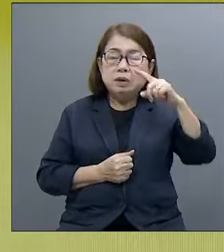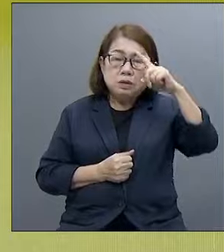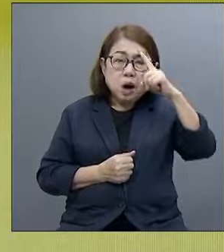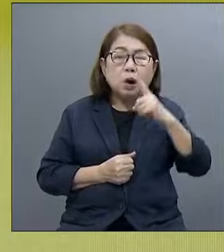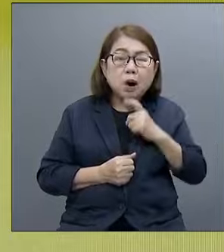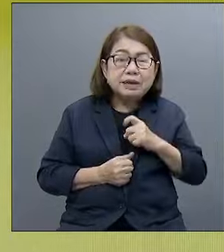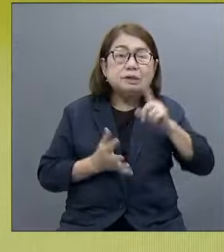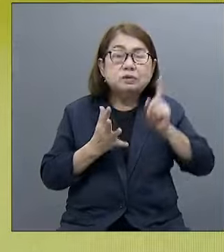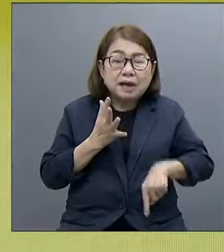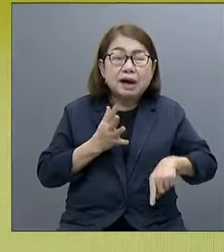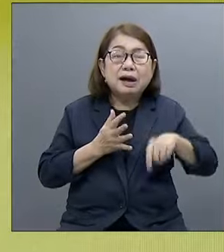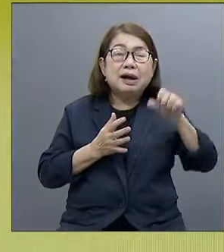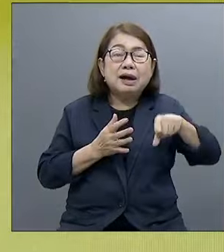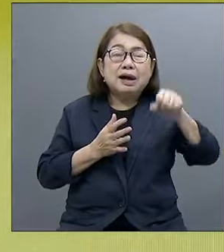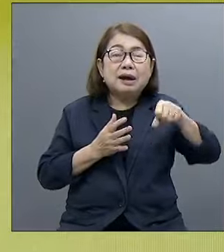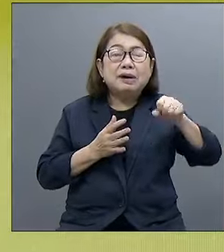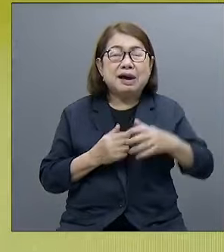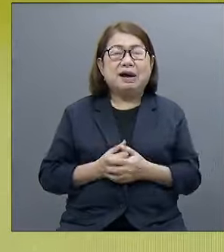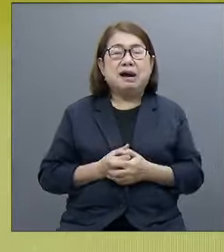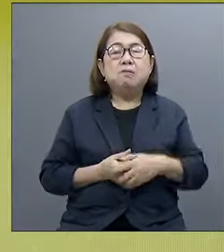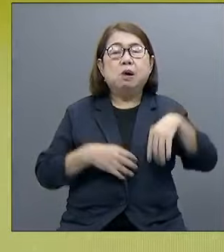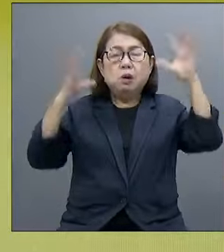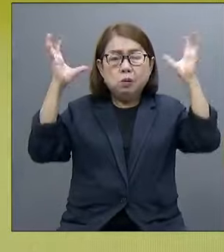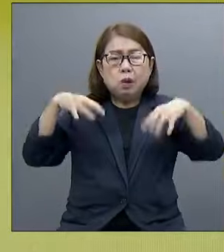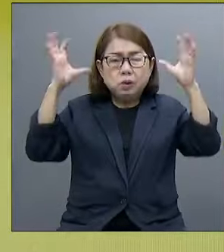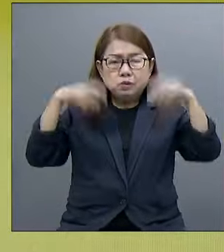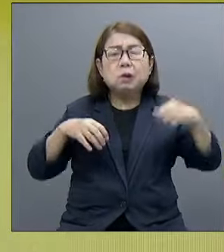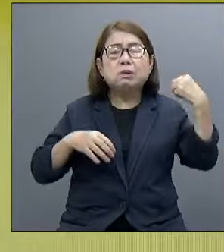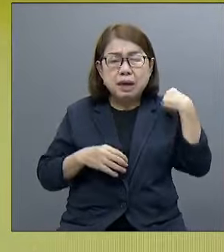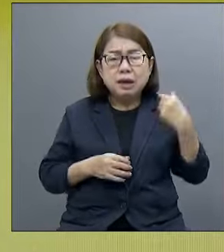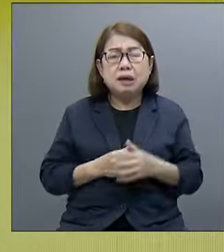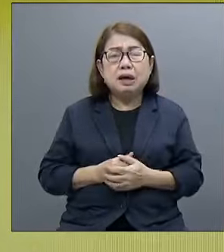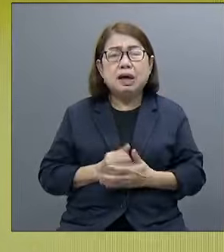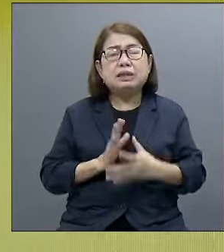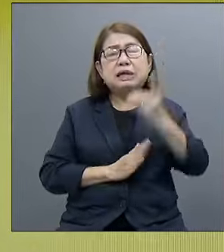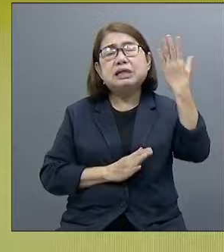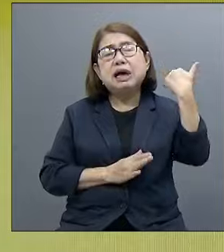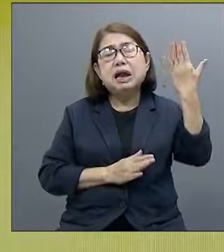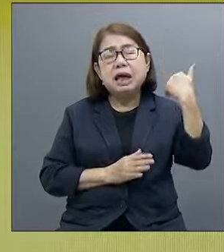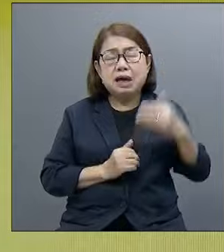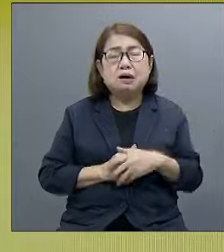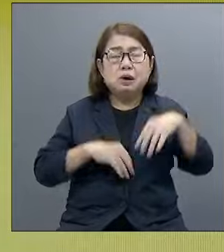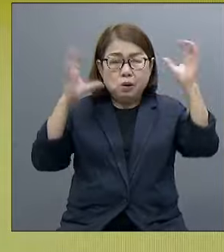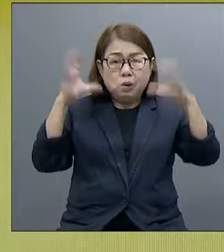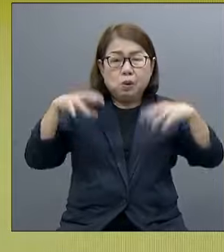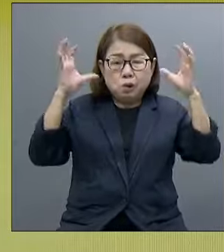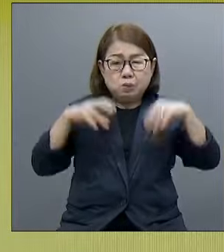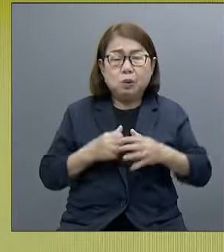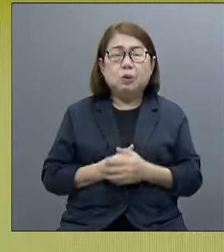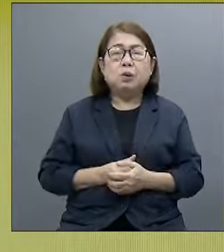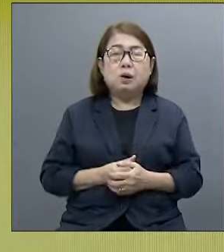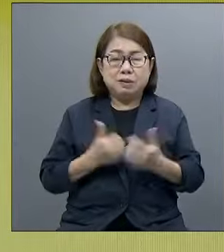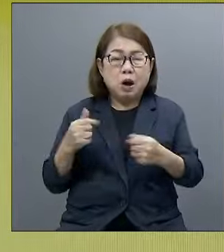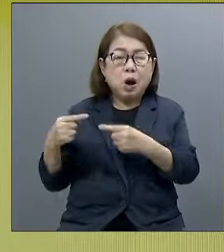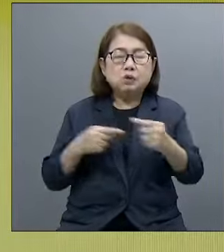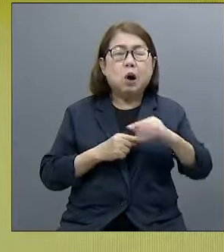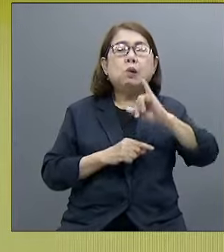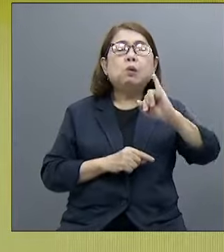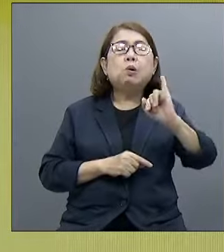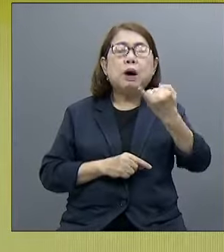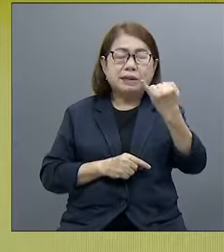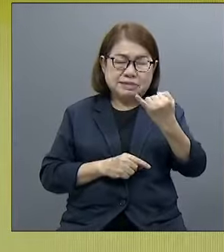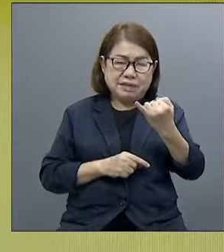จะพูดแบบนี้ฝนมันตก เปิดมา สุดสัปดาห์ที่ผ่านมาฝนมันตกคือทีนี้ต้นสัปดาห์คนก็เลยบอกว่าอ